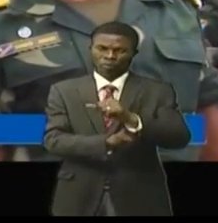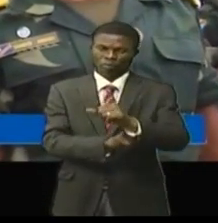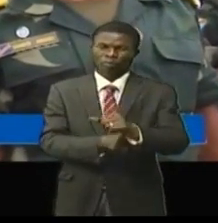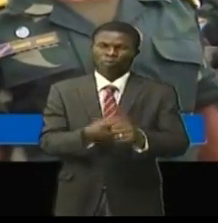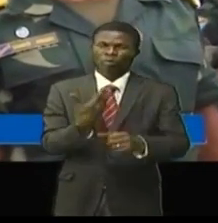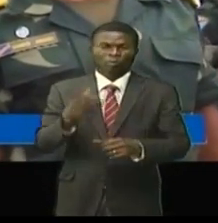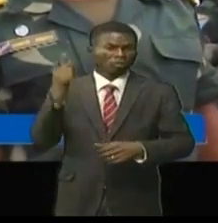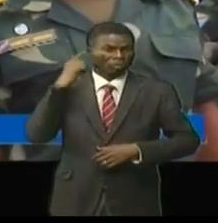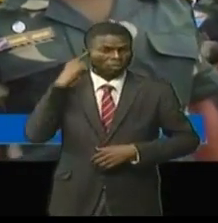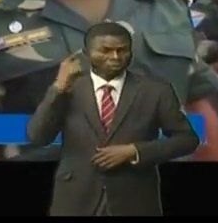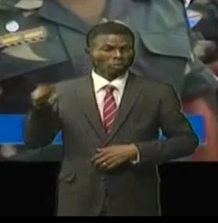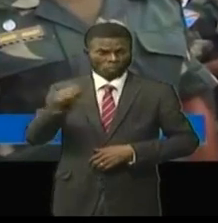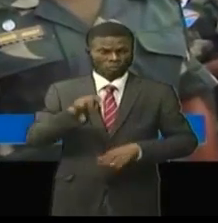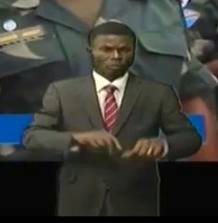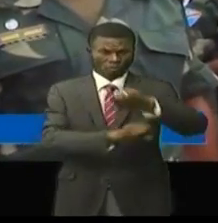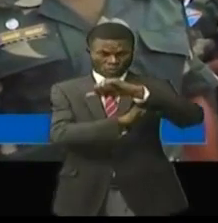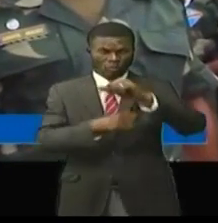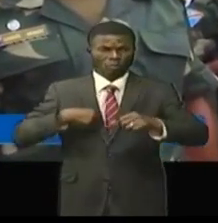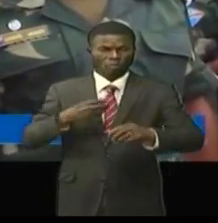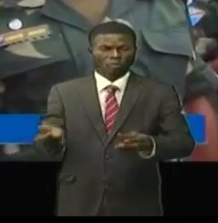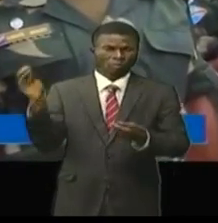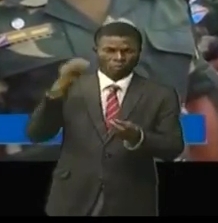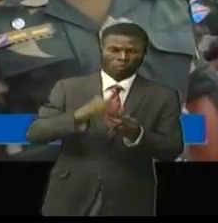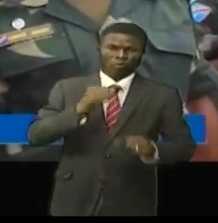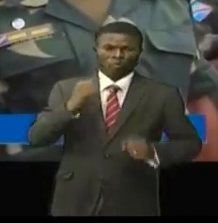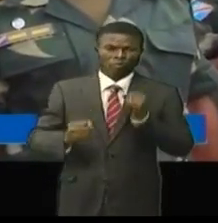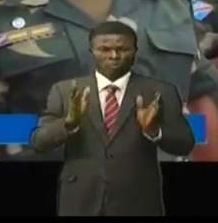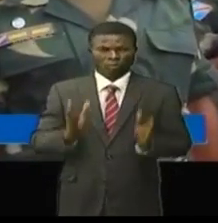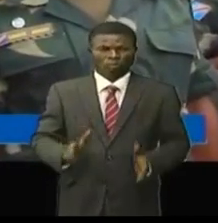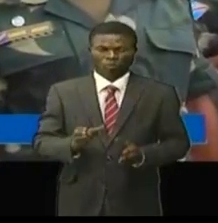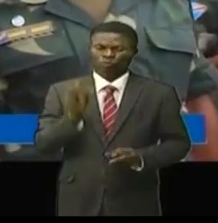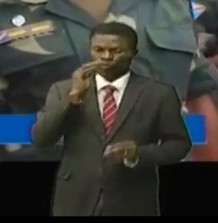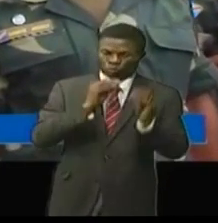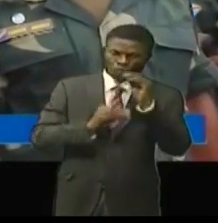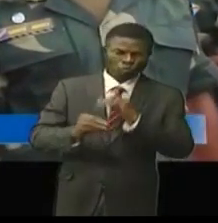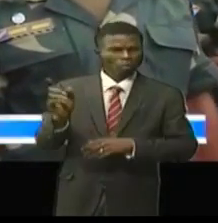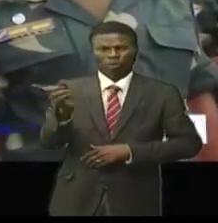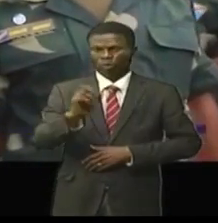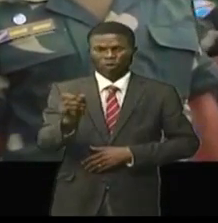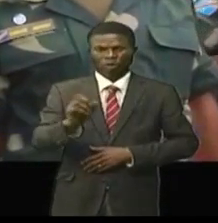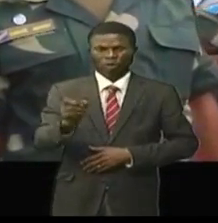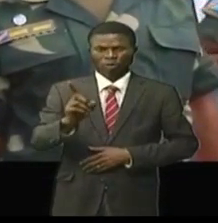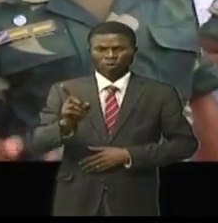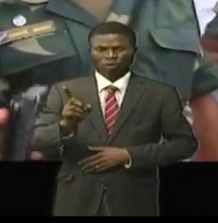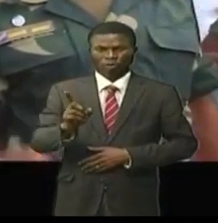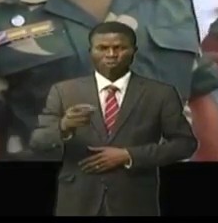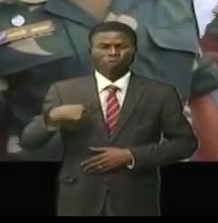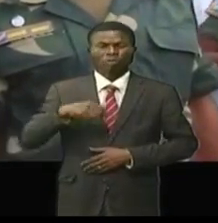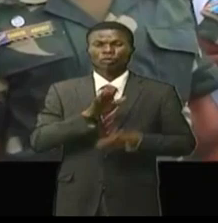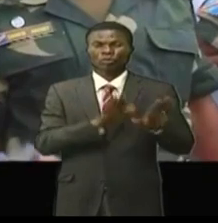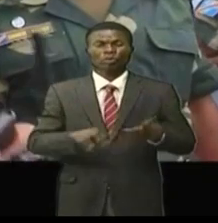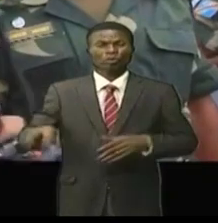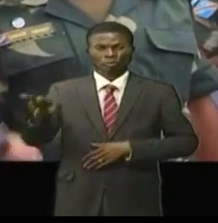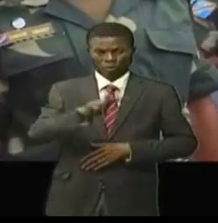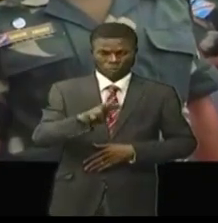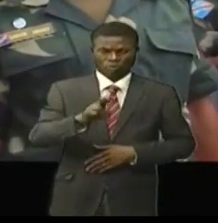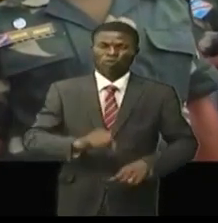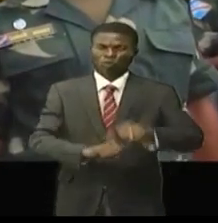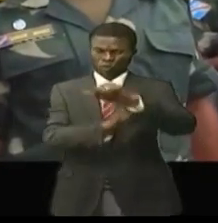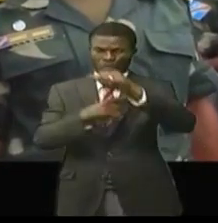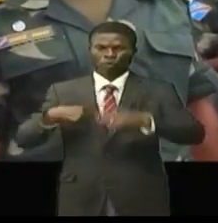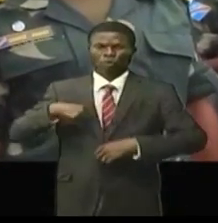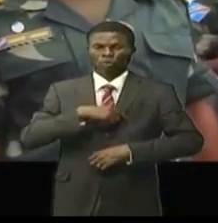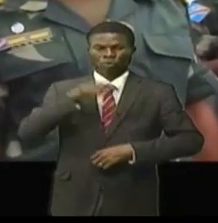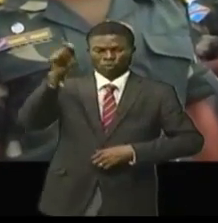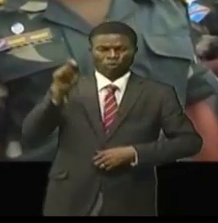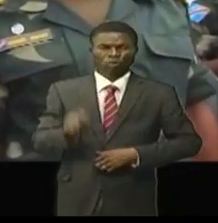aux a soutenu, ça donne du courage. Au lieu qu'on critique, nous, c'est-à-dire ce qu'on attend de vous, c'est le soutien